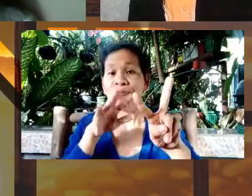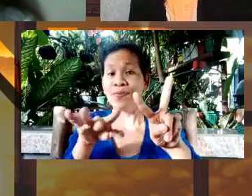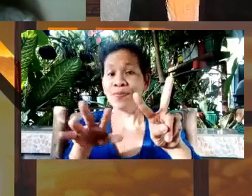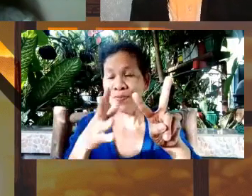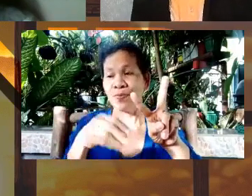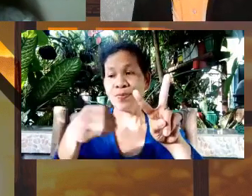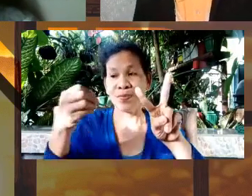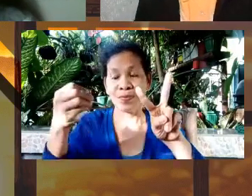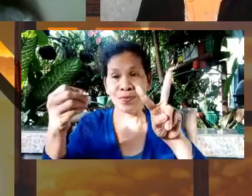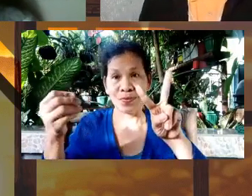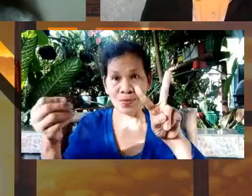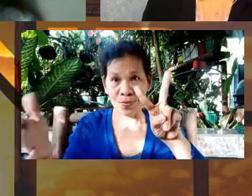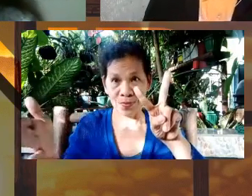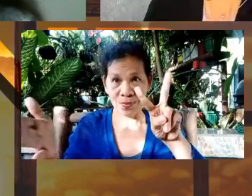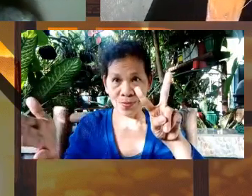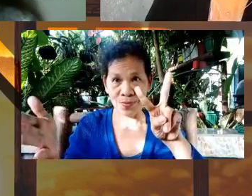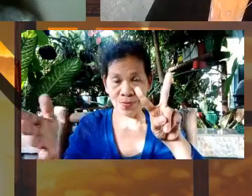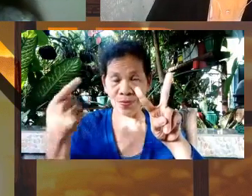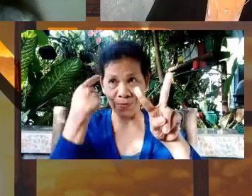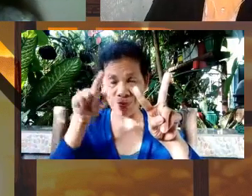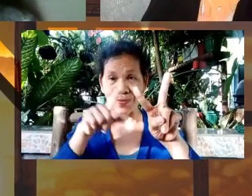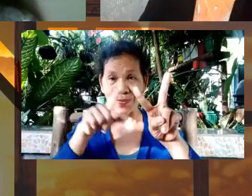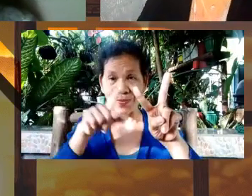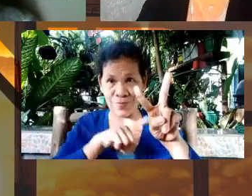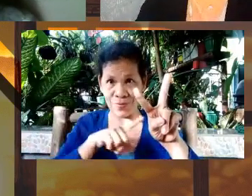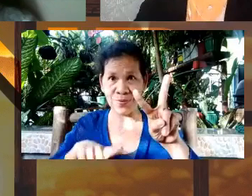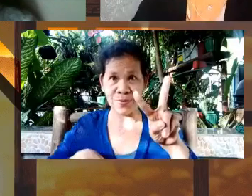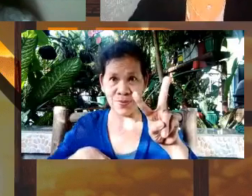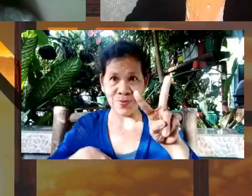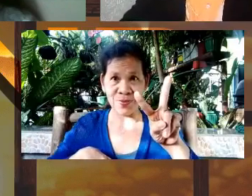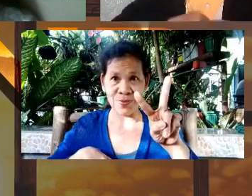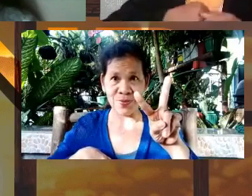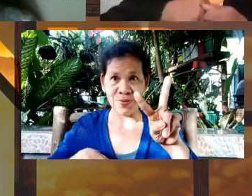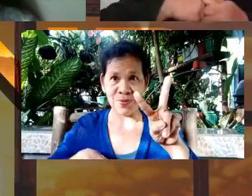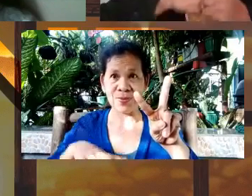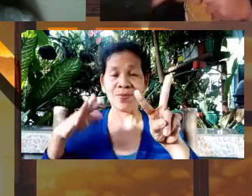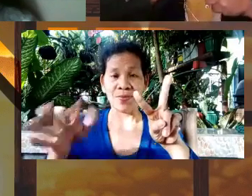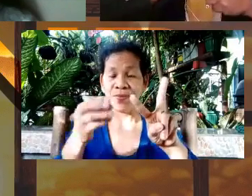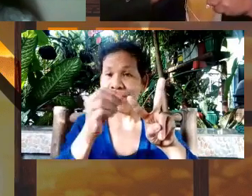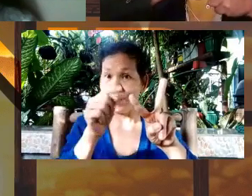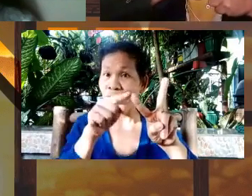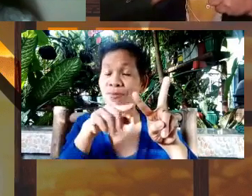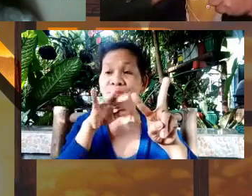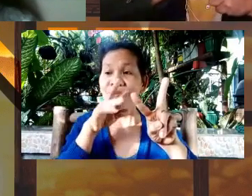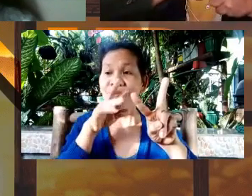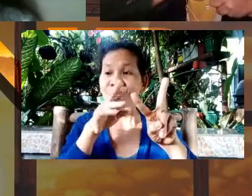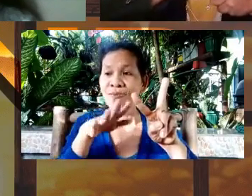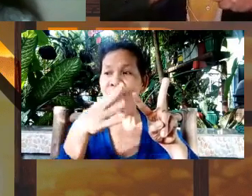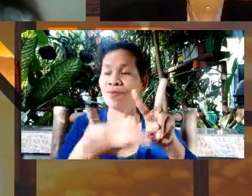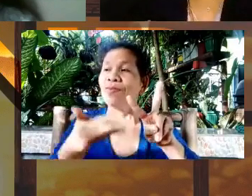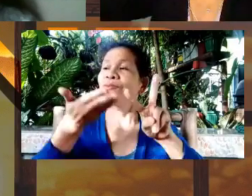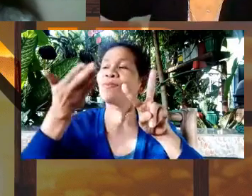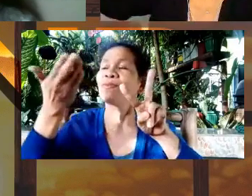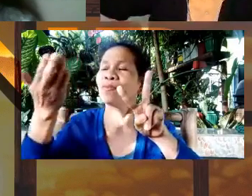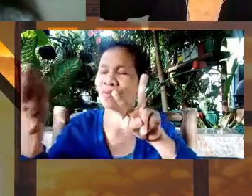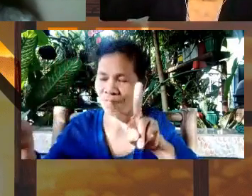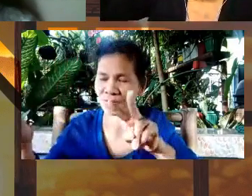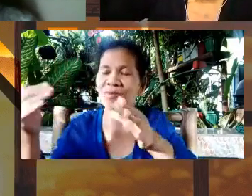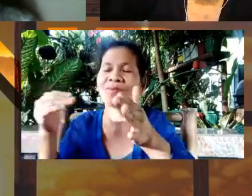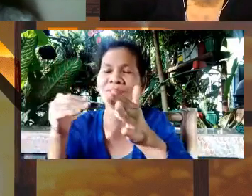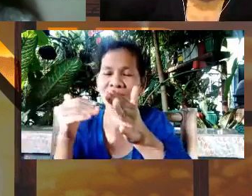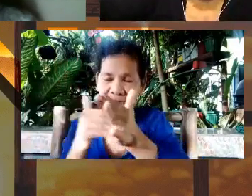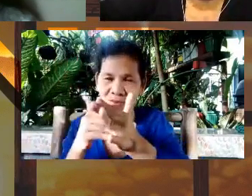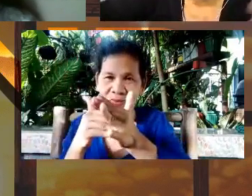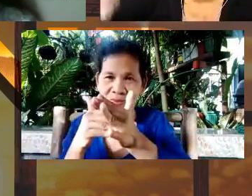ko, yung for the Lord, okay, ito ay dadalhin uli. So, ibig sabihin, dadalhin uli ito